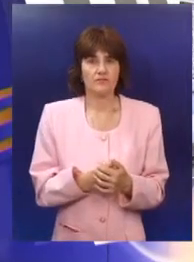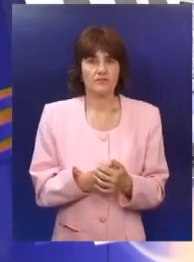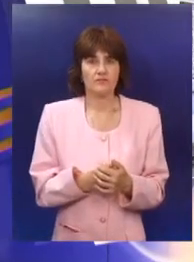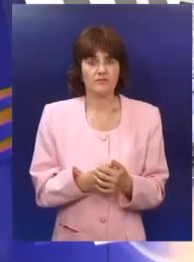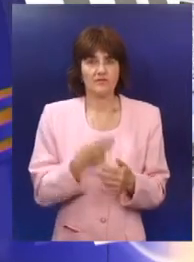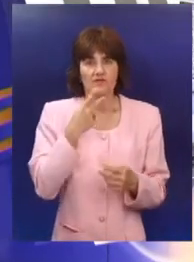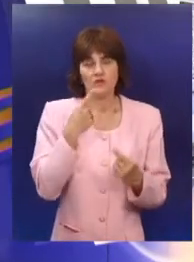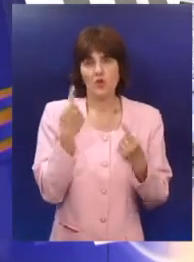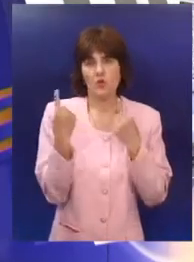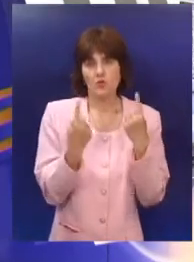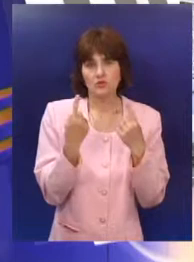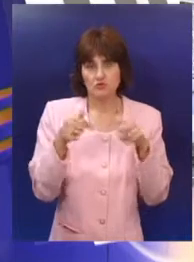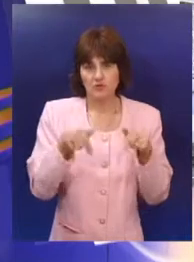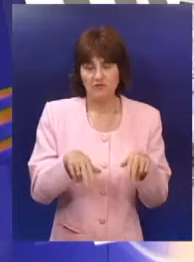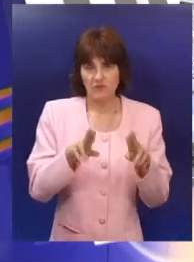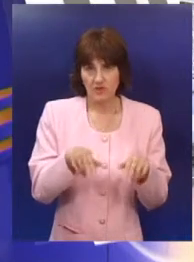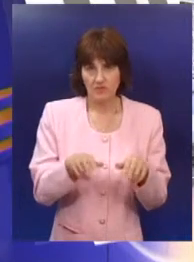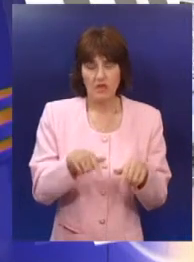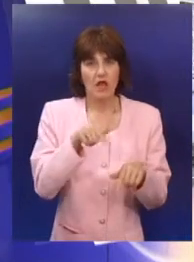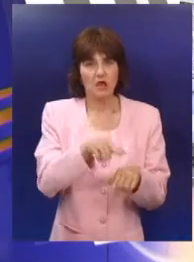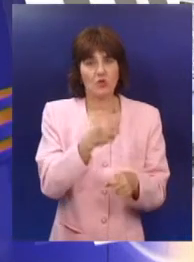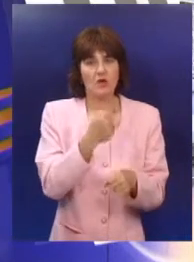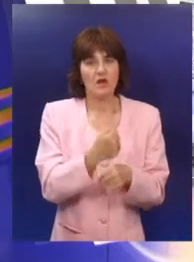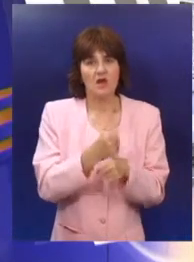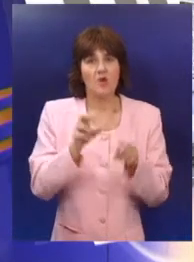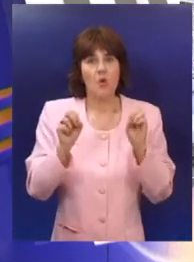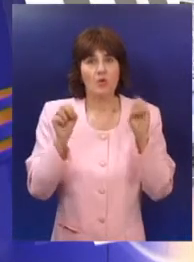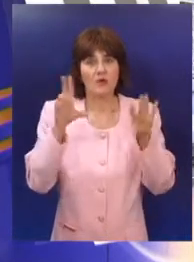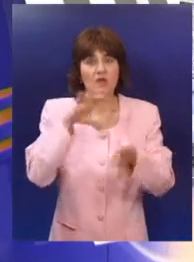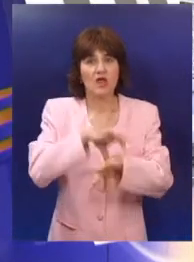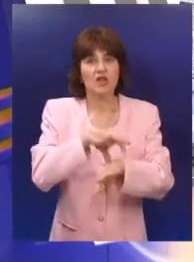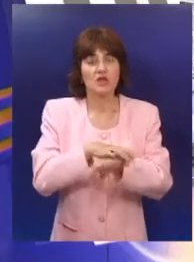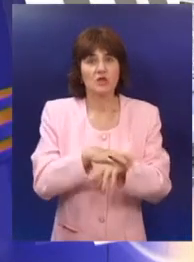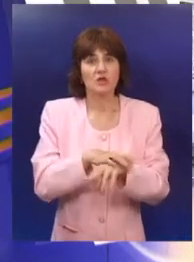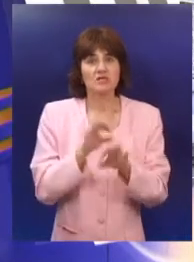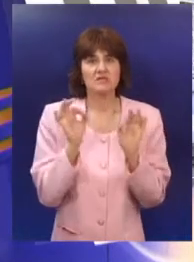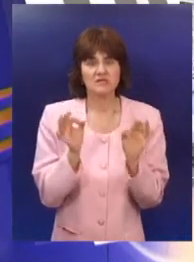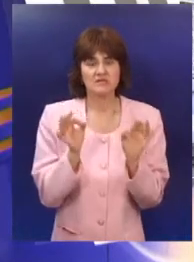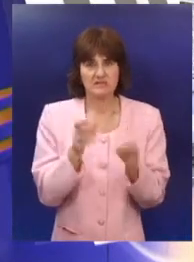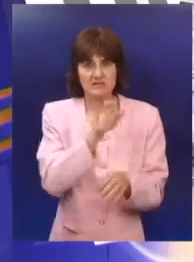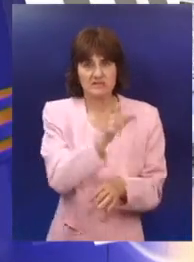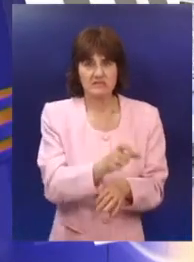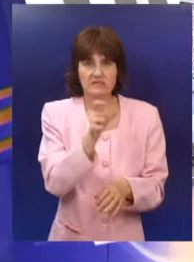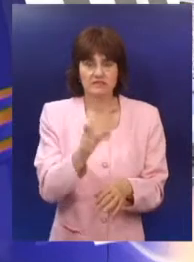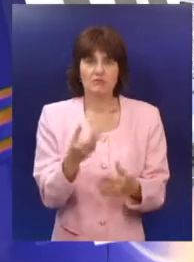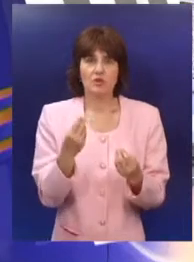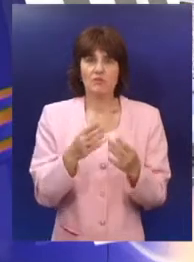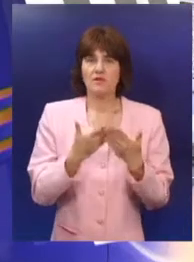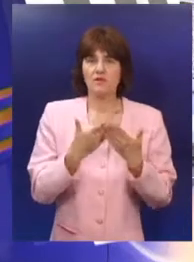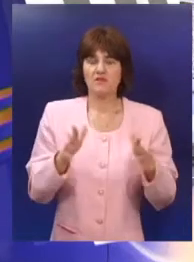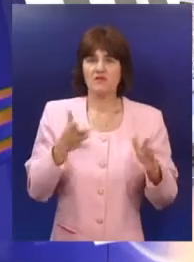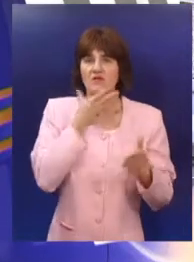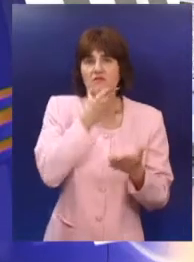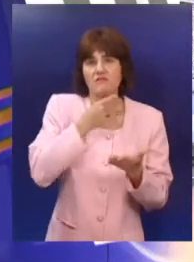će preduslovi koji su stečeni, tu radi 18 anestezijologa, to su ljudi u senci, sad su dobili kvalitetan